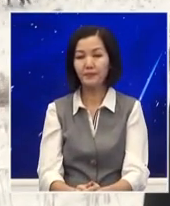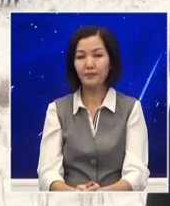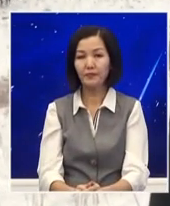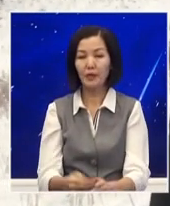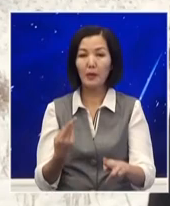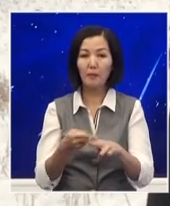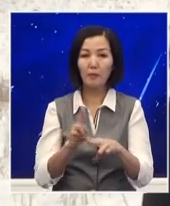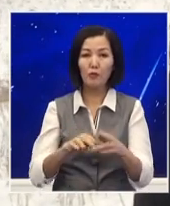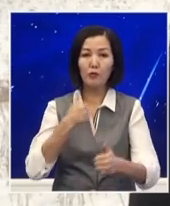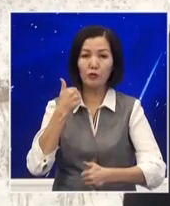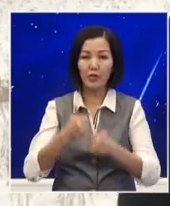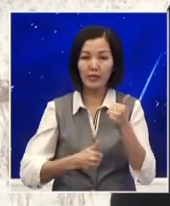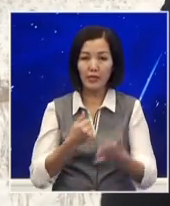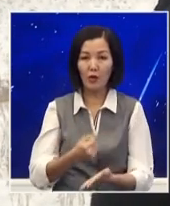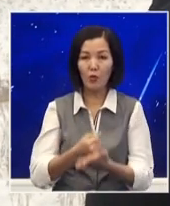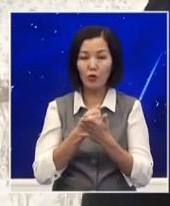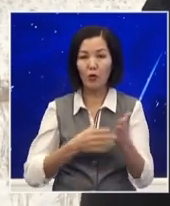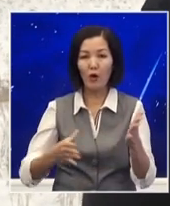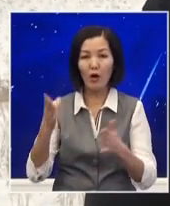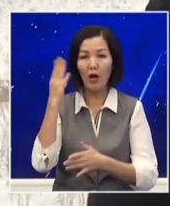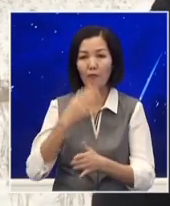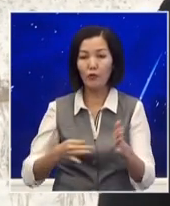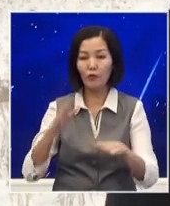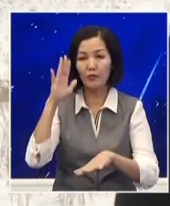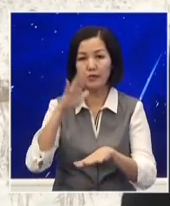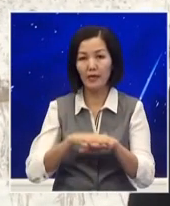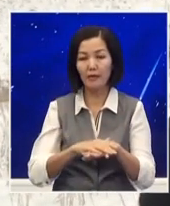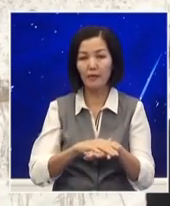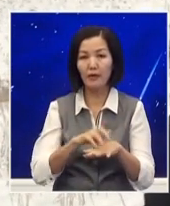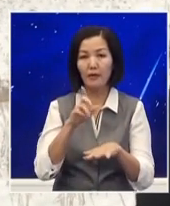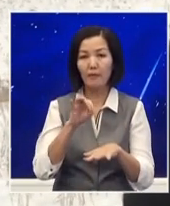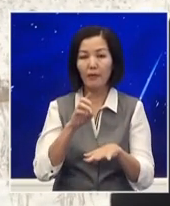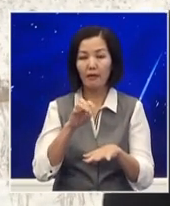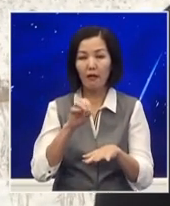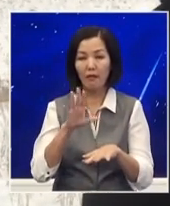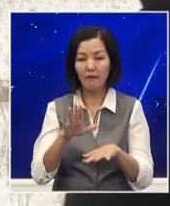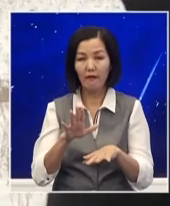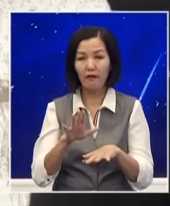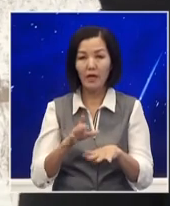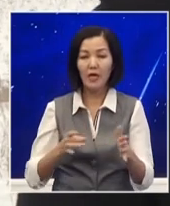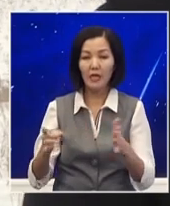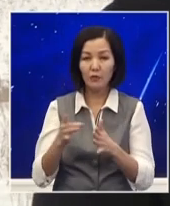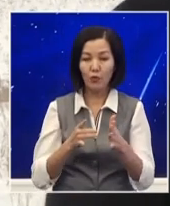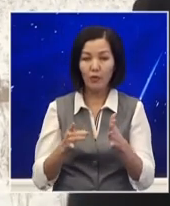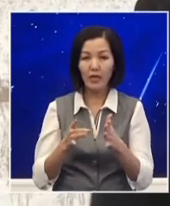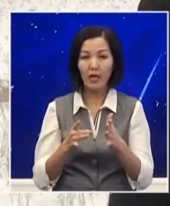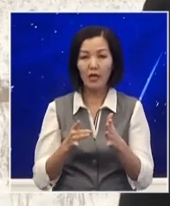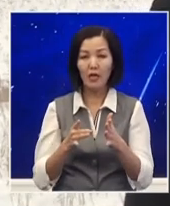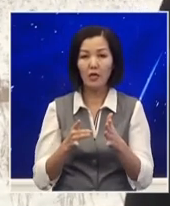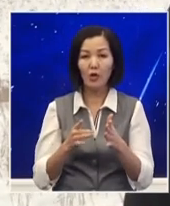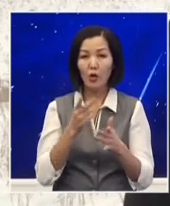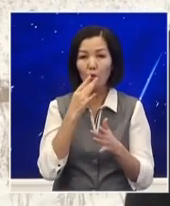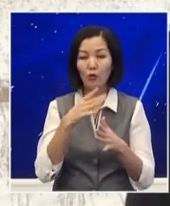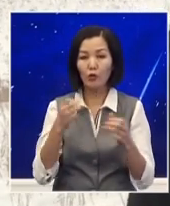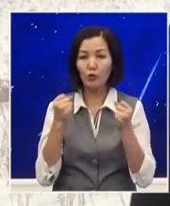Бұл жарысқа тікелей қолдау көрсетіп отырған Алматы облысы әкімдігі Амандық Ғабасұлының қолдауымен және республикалық ұлттық